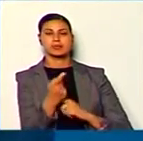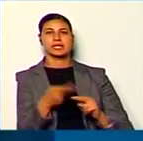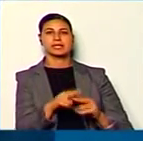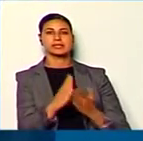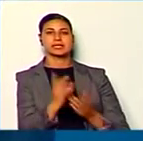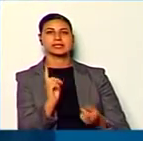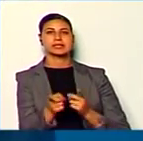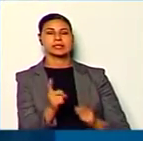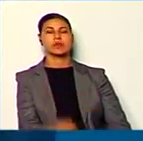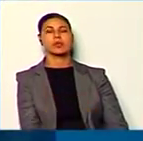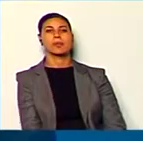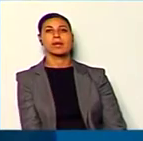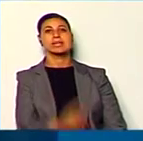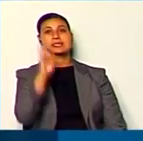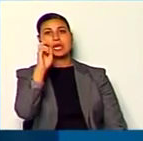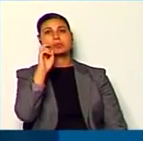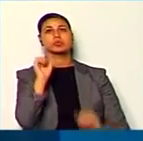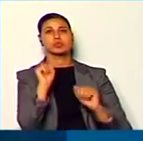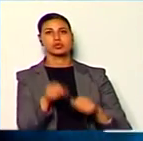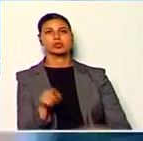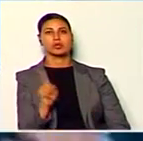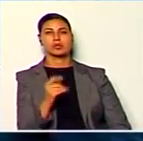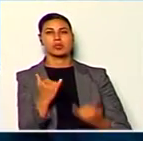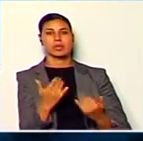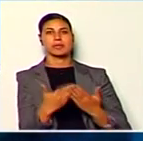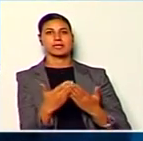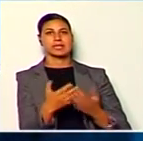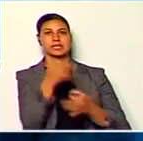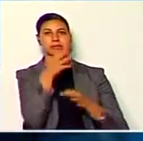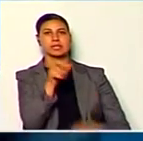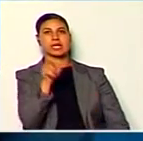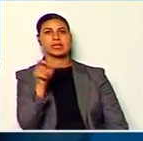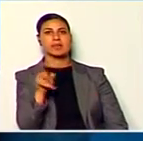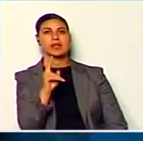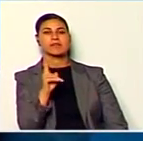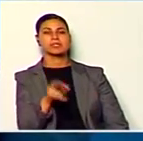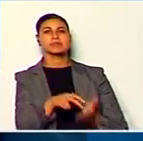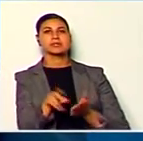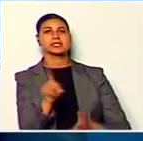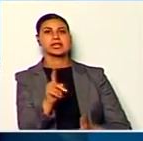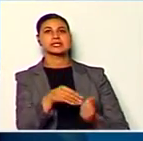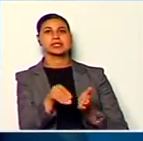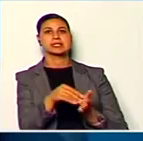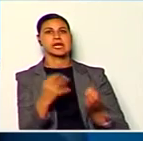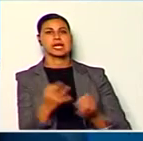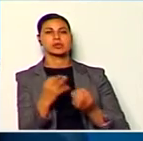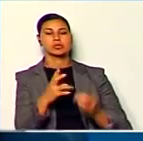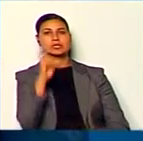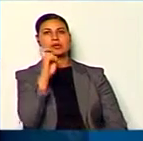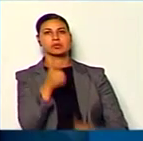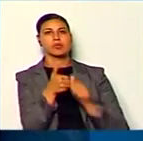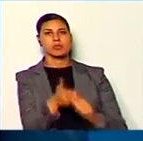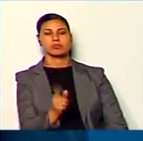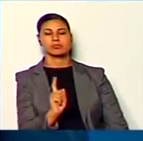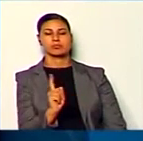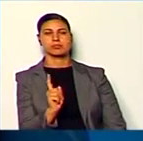άρις ριαλόπα. Σάχεμ τσίπο σε ούτζλια ρόμ έχα νέπις μέρι άδαμε ρόμελιτς μίτης ράγατσι σάκλια τάραζο σάχεμ τσίπο άρδα κοεπα